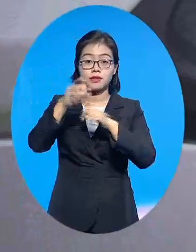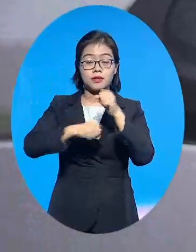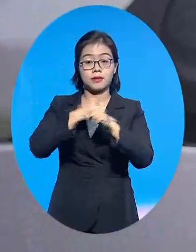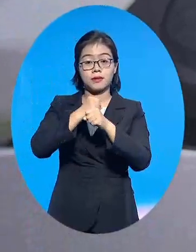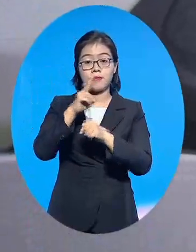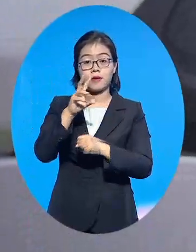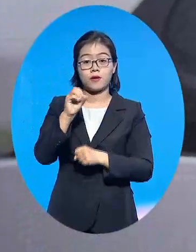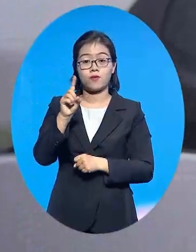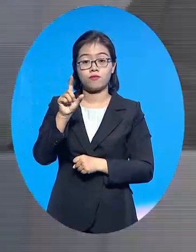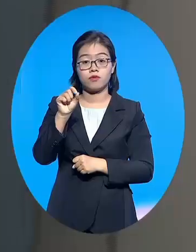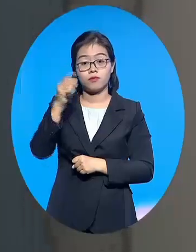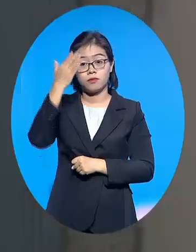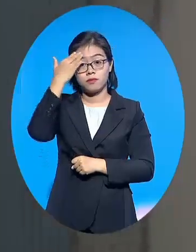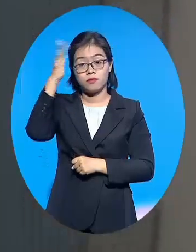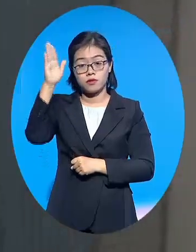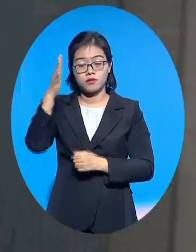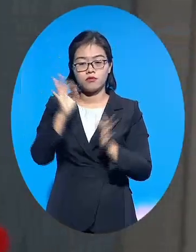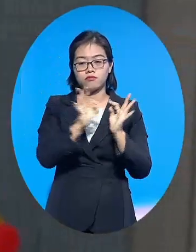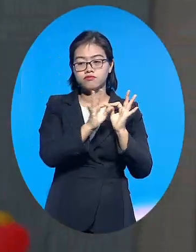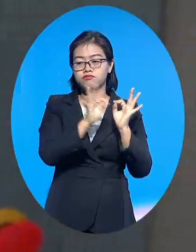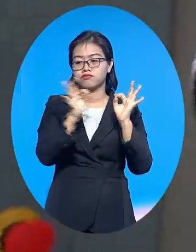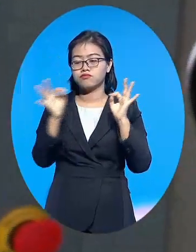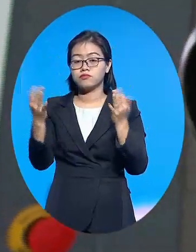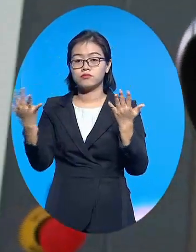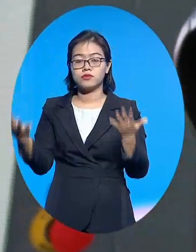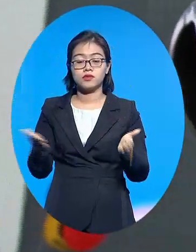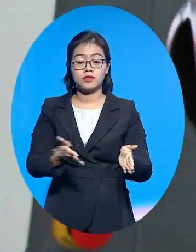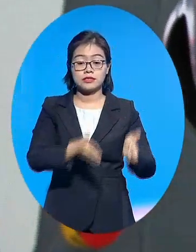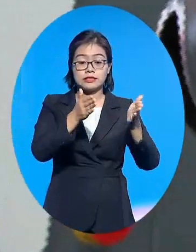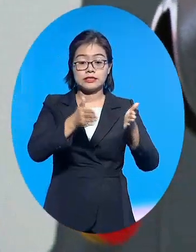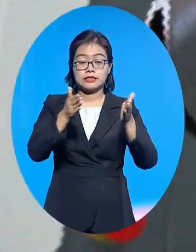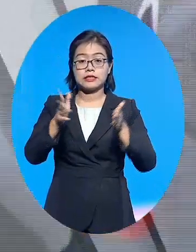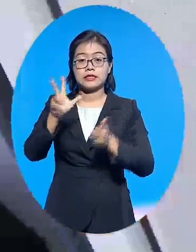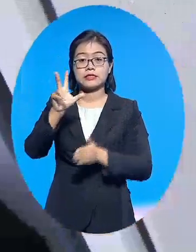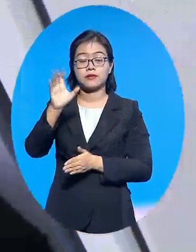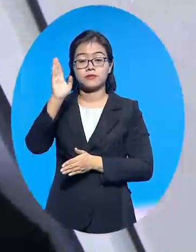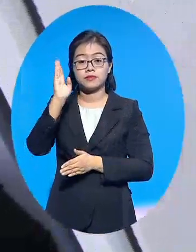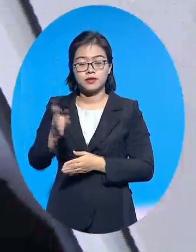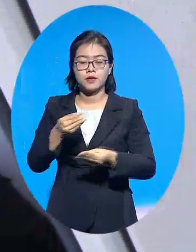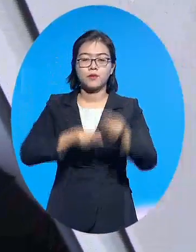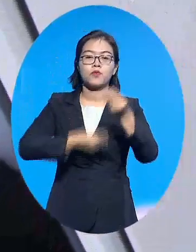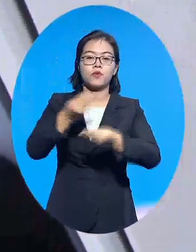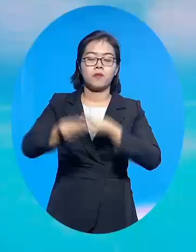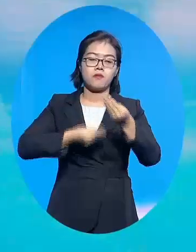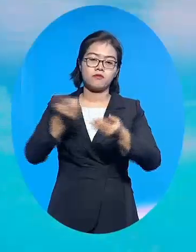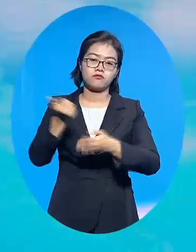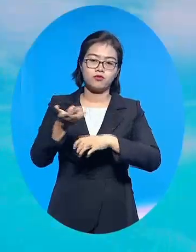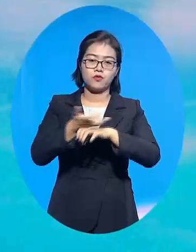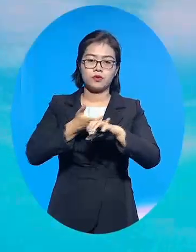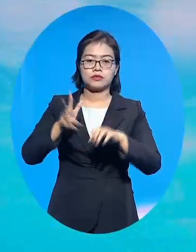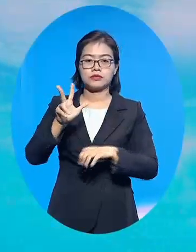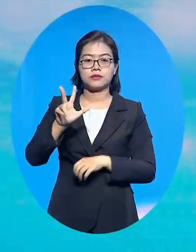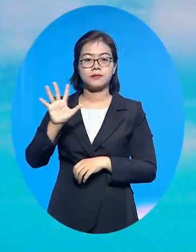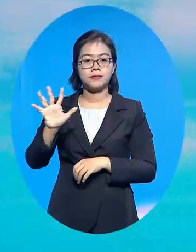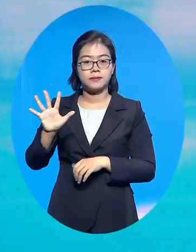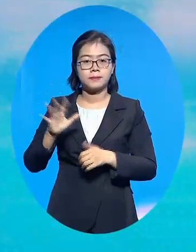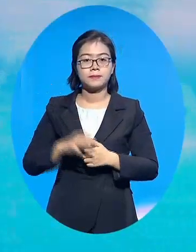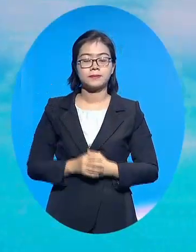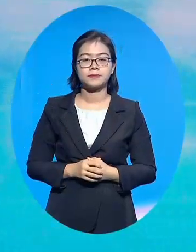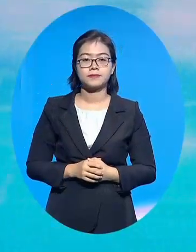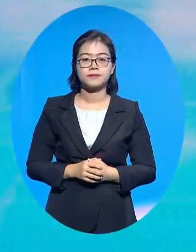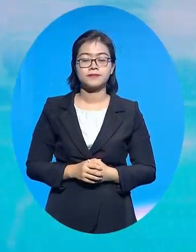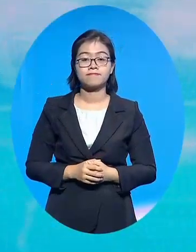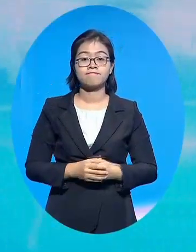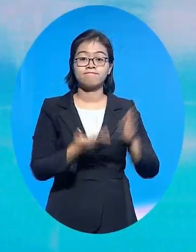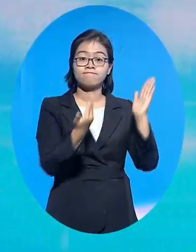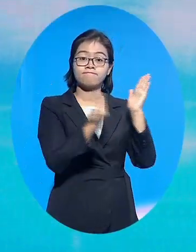thời điểm hiện tại ABB đã bán được hơn 840.000 trụ sạc điện trên 85 Quốc gia Tài triển lãm quốc